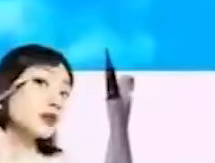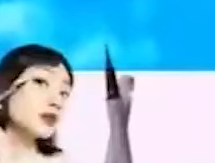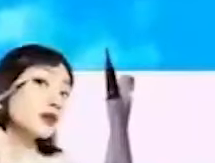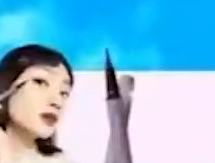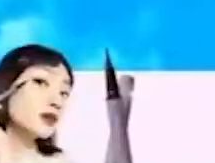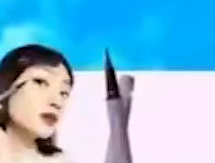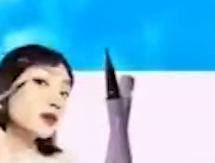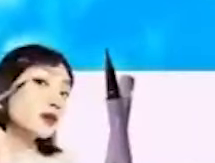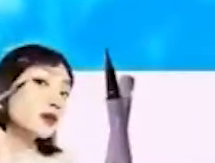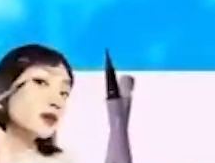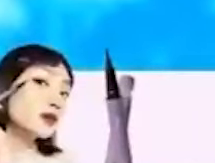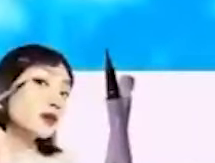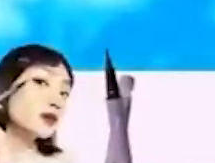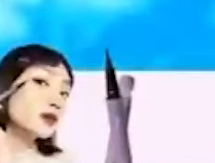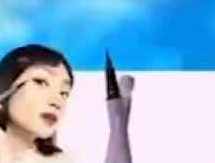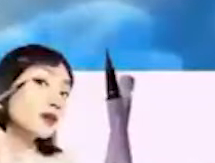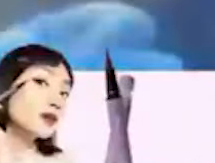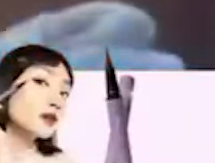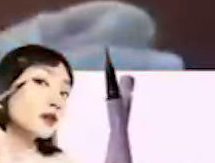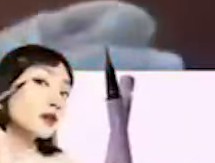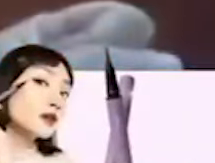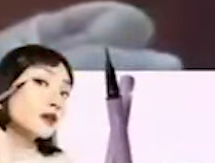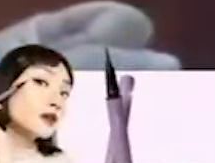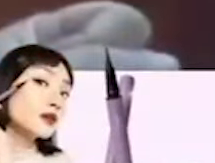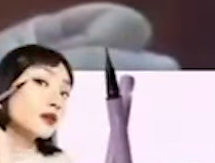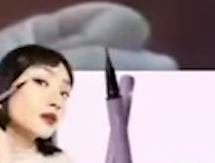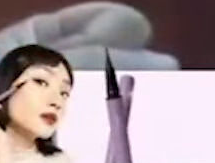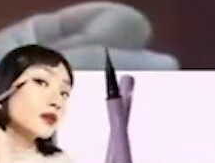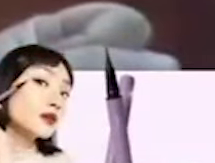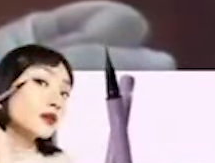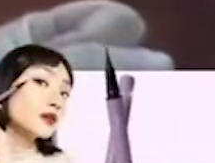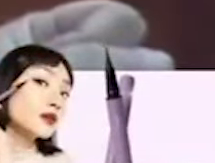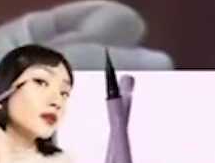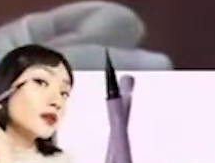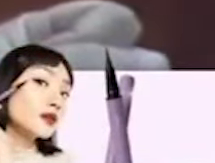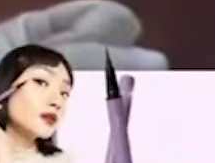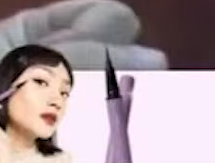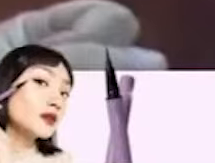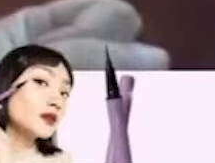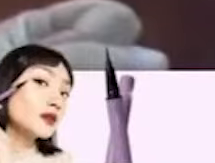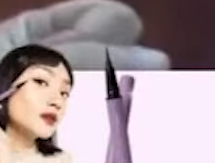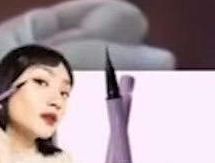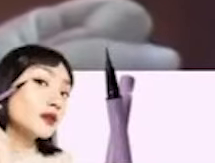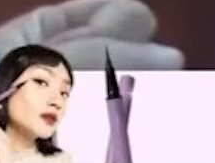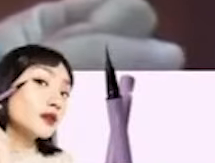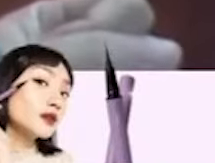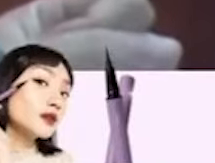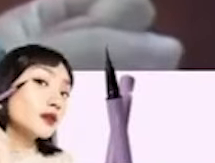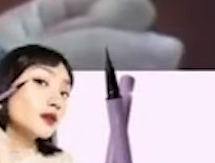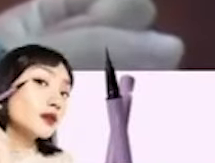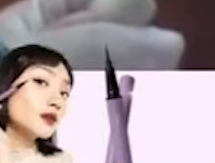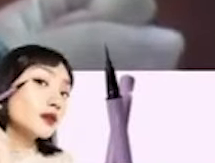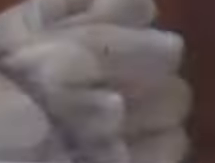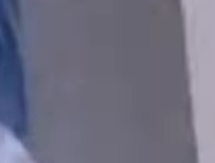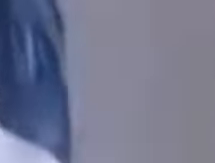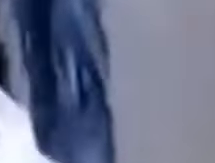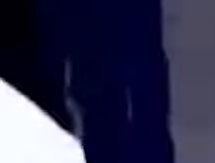Berikutnya, artis sinetron Amar Zoni dituntut 12 tahun penjara dan denda 2 miliar rupiah.